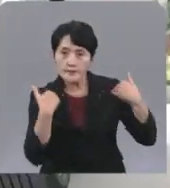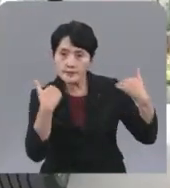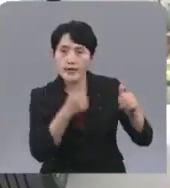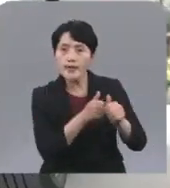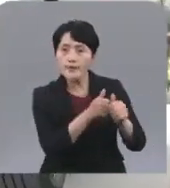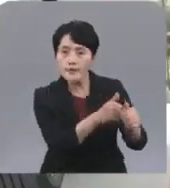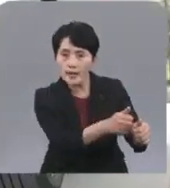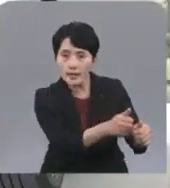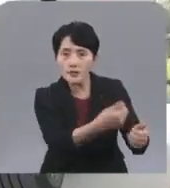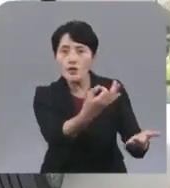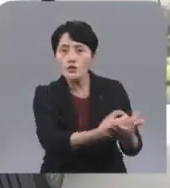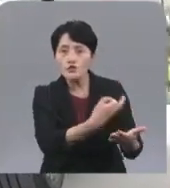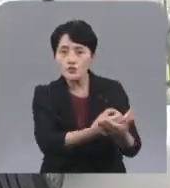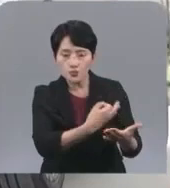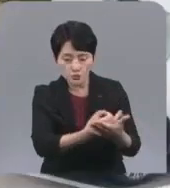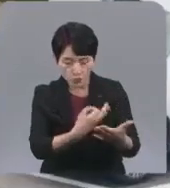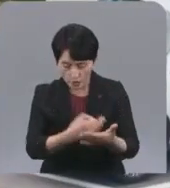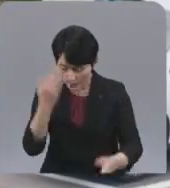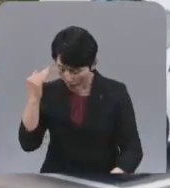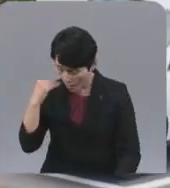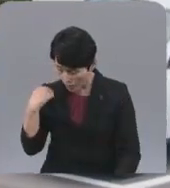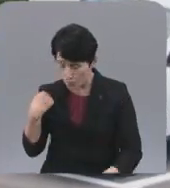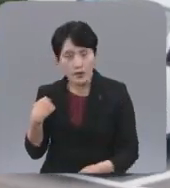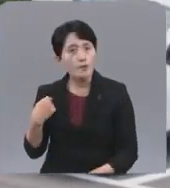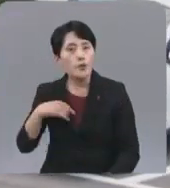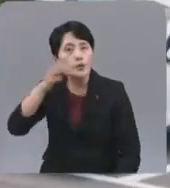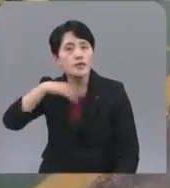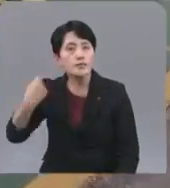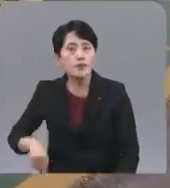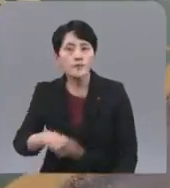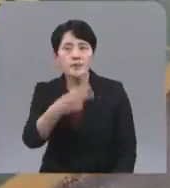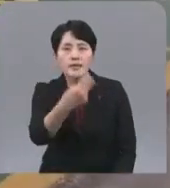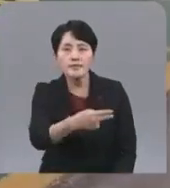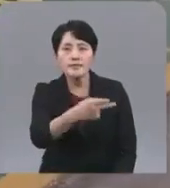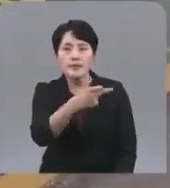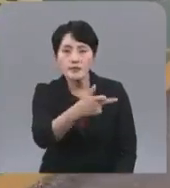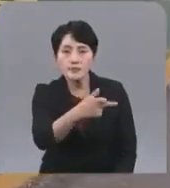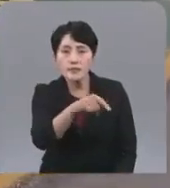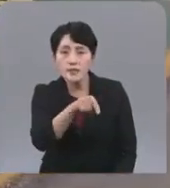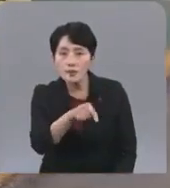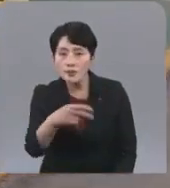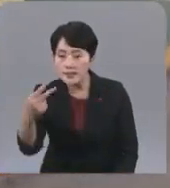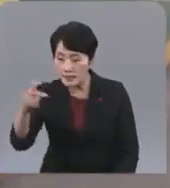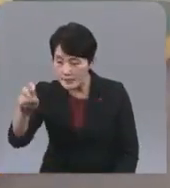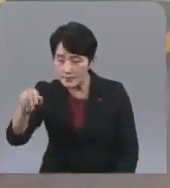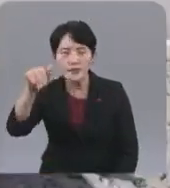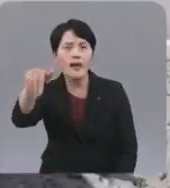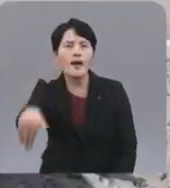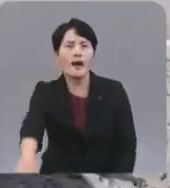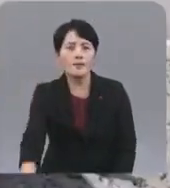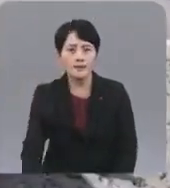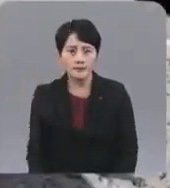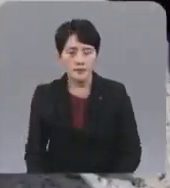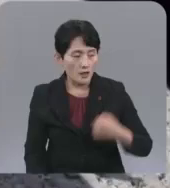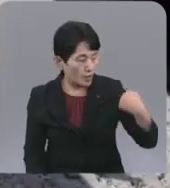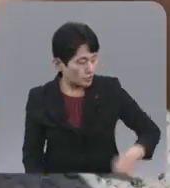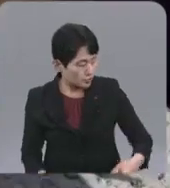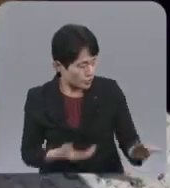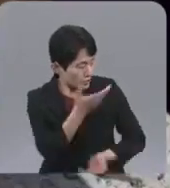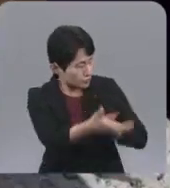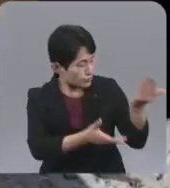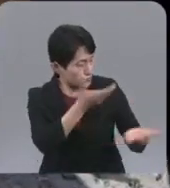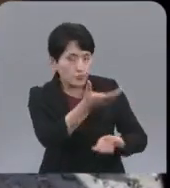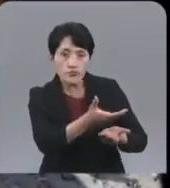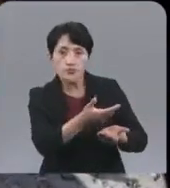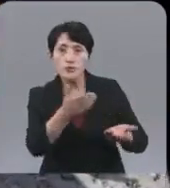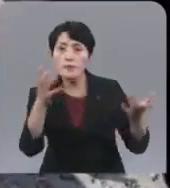d'incitation d'importation chinois a reculé en 2020 par rapport à 2017 en outre les effets de la croissance économique chinoise